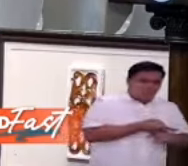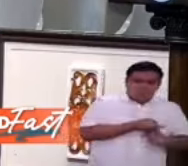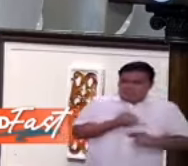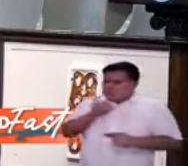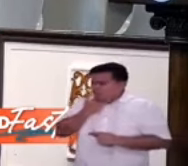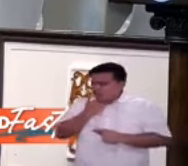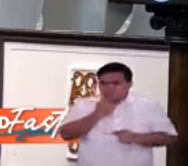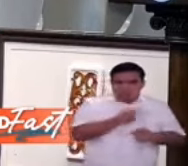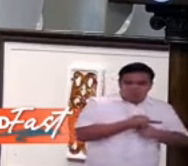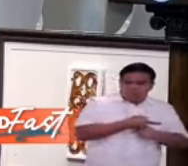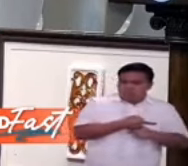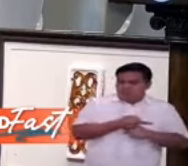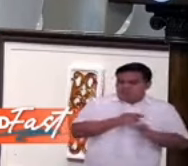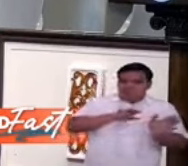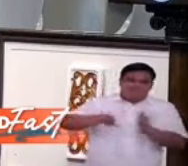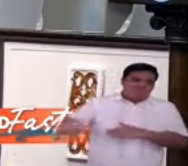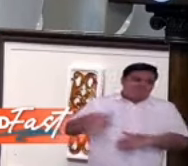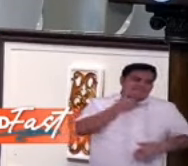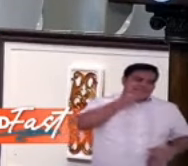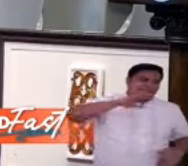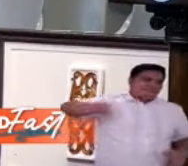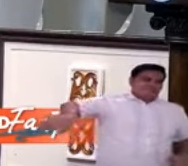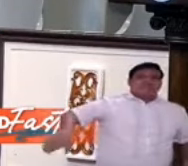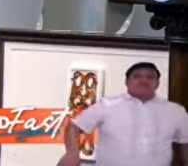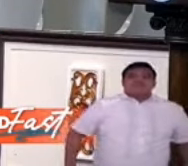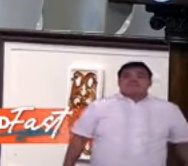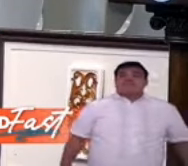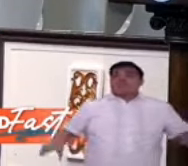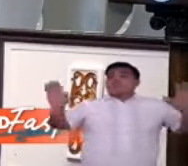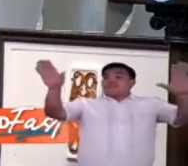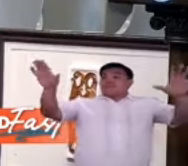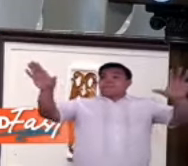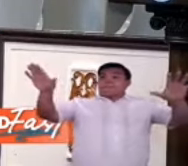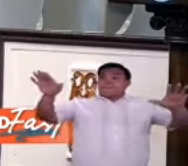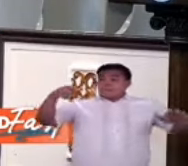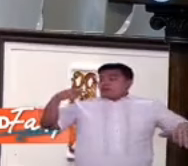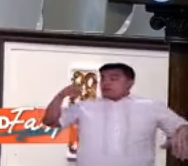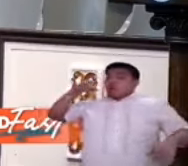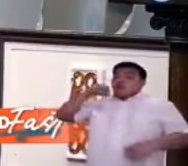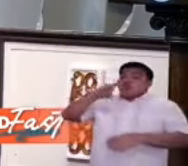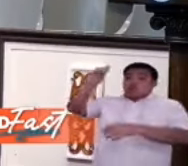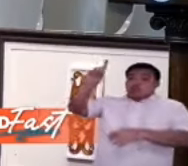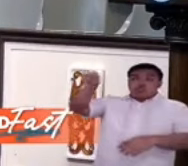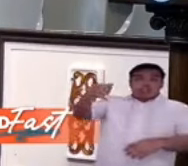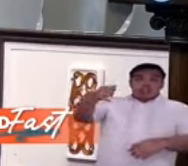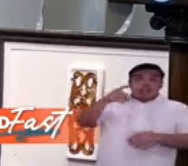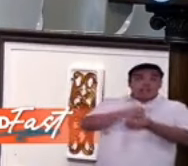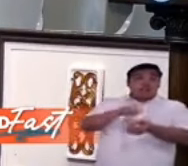di ba? Last Wednesday I said when pastor disciplined me sa unap,